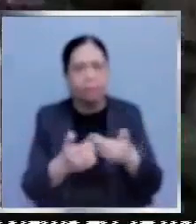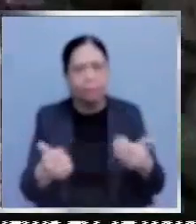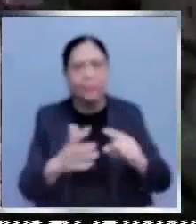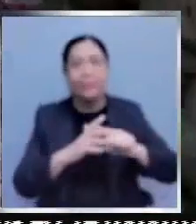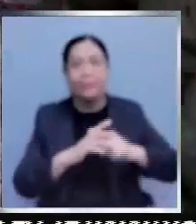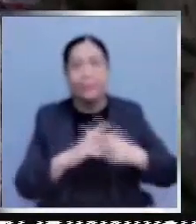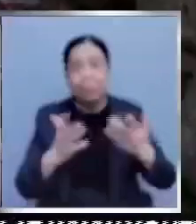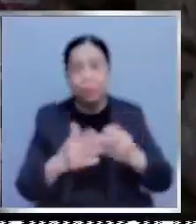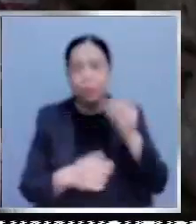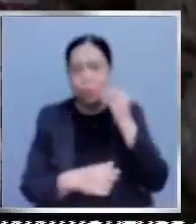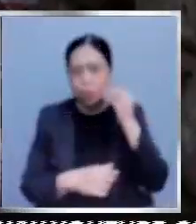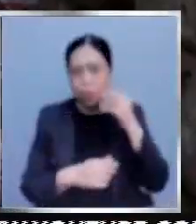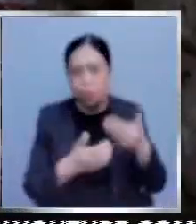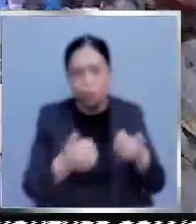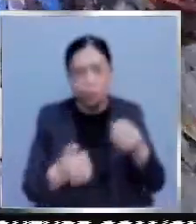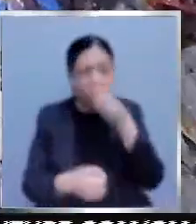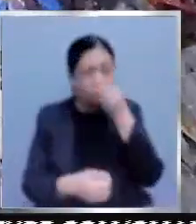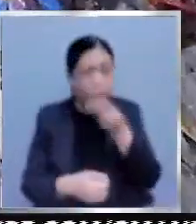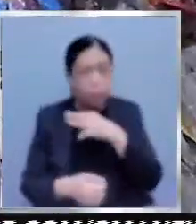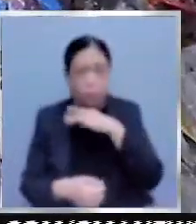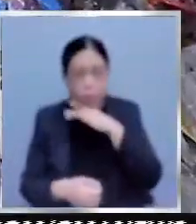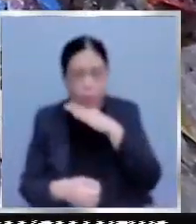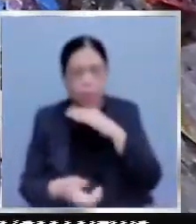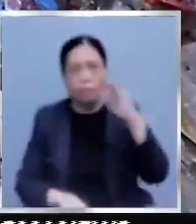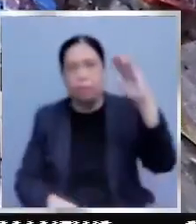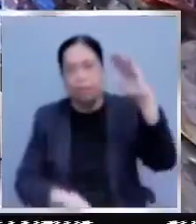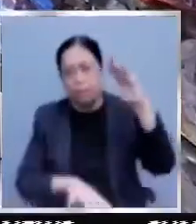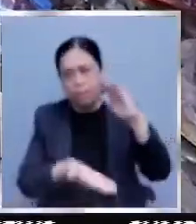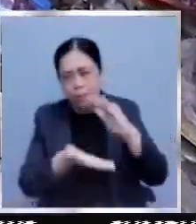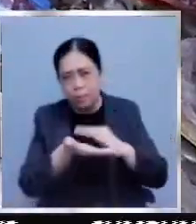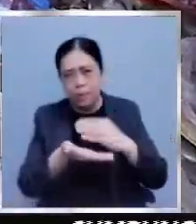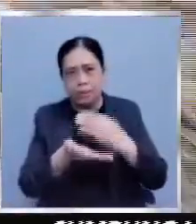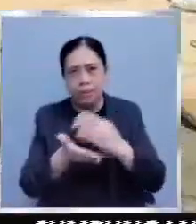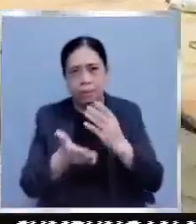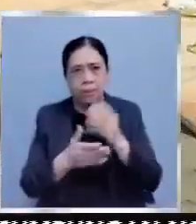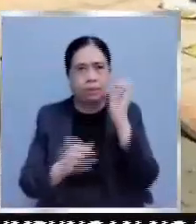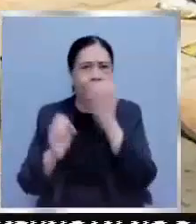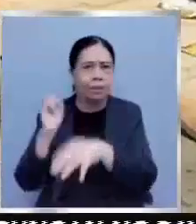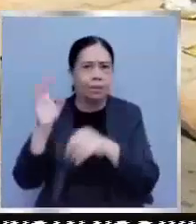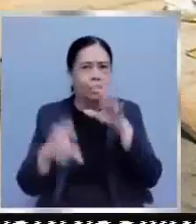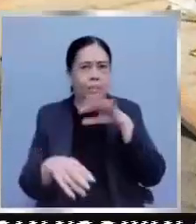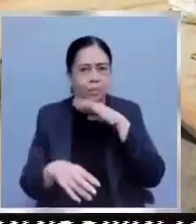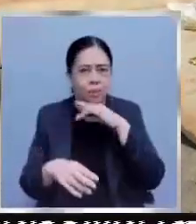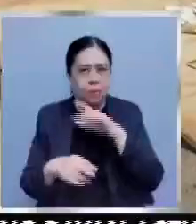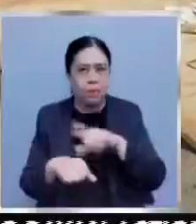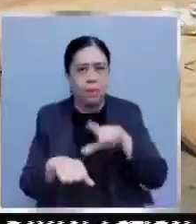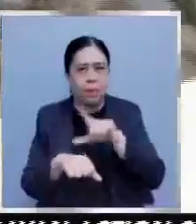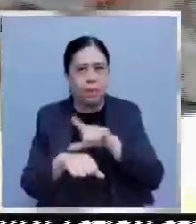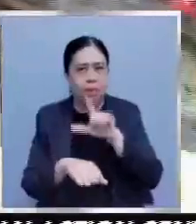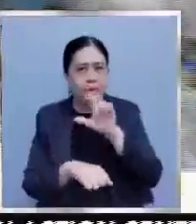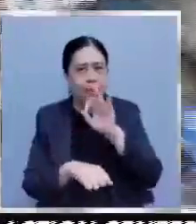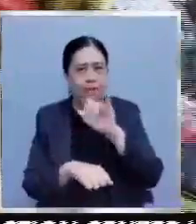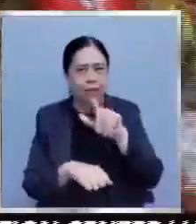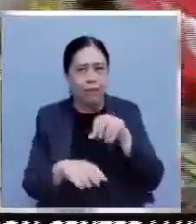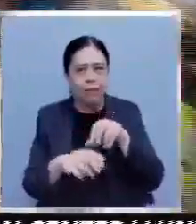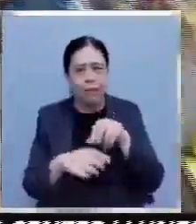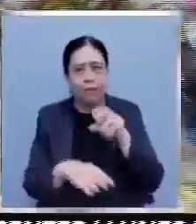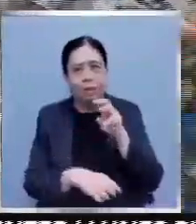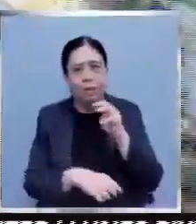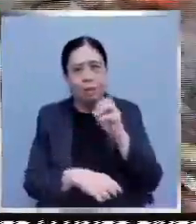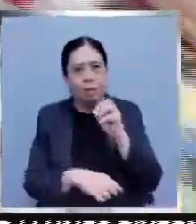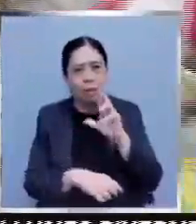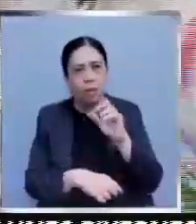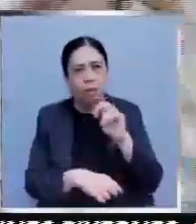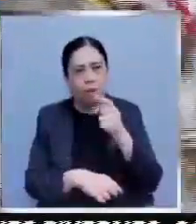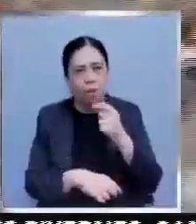lang kung Kaunti lang ang basura mababawasan ang budget sa pagtapon ng basura sa landfill sa Morong Rizal sa ngayon 10 million